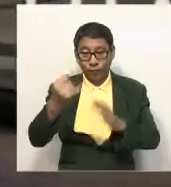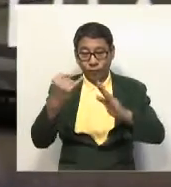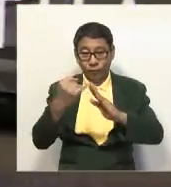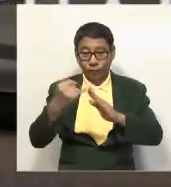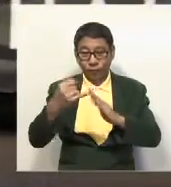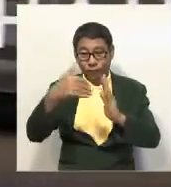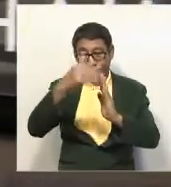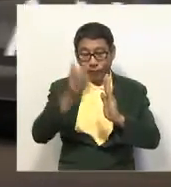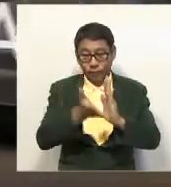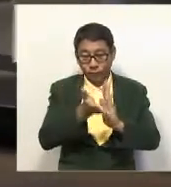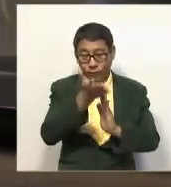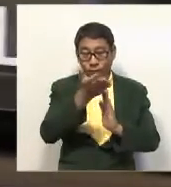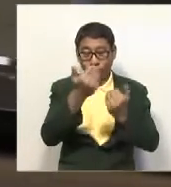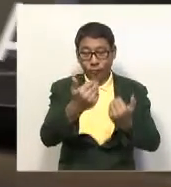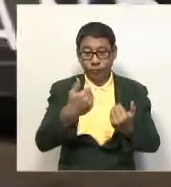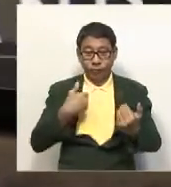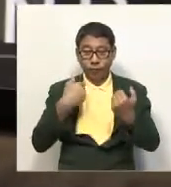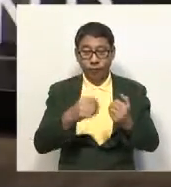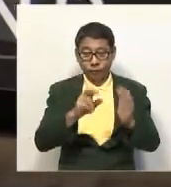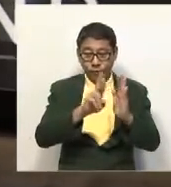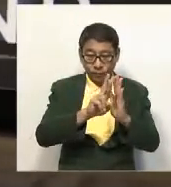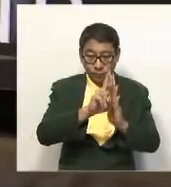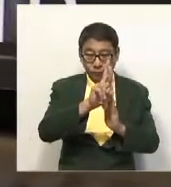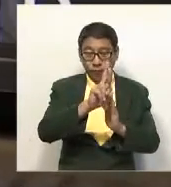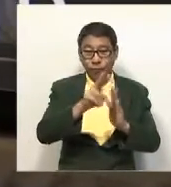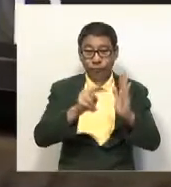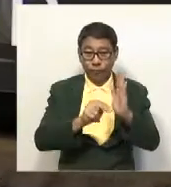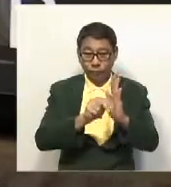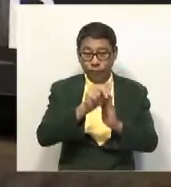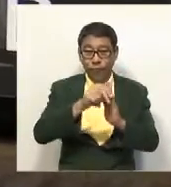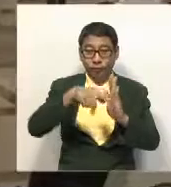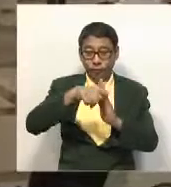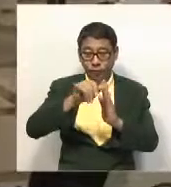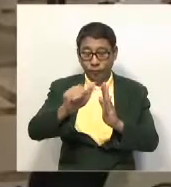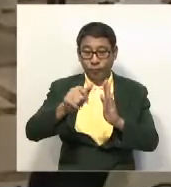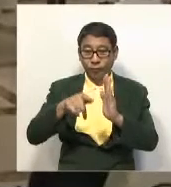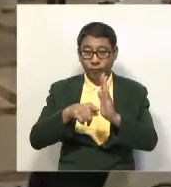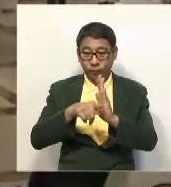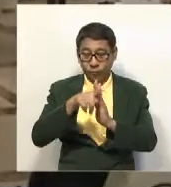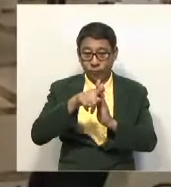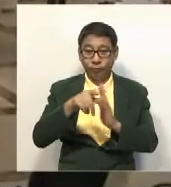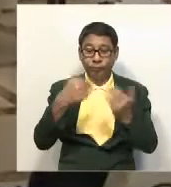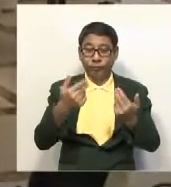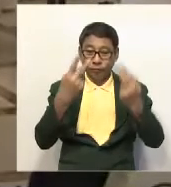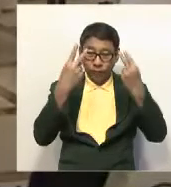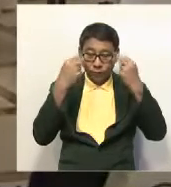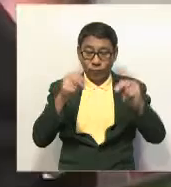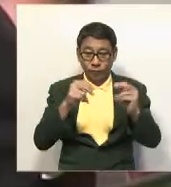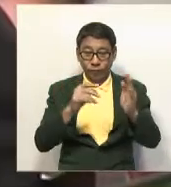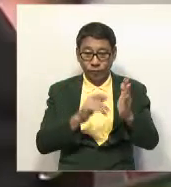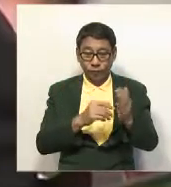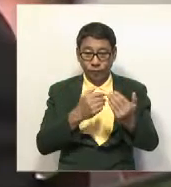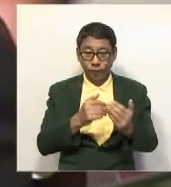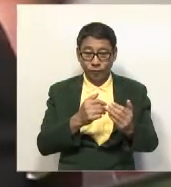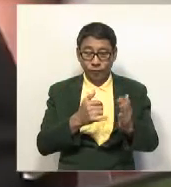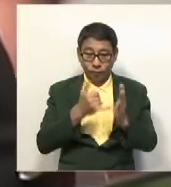มจังหวัดภาคเหนือตอนบน2ได้แก่จังหวัดเชียงรายน่านพะเยาและแพร่ท่านนายกนะครับจะลงพื้น